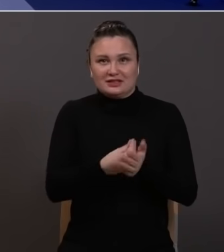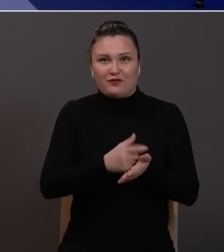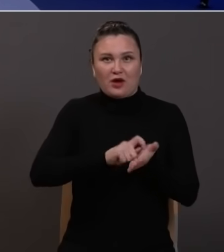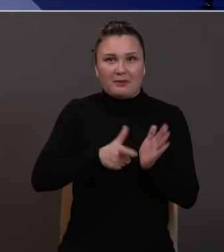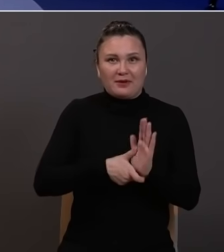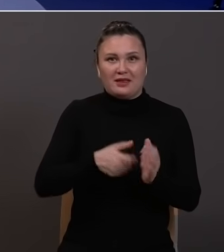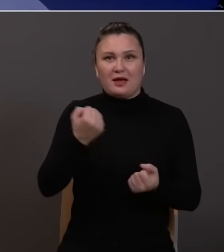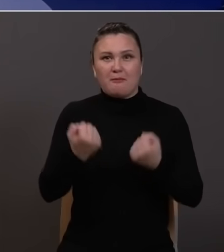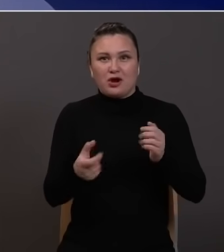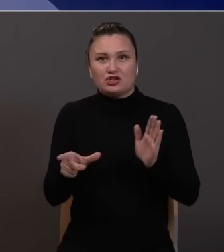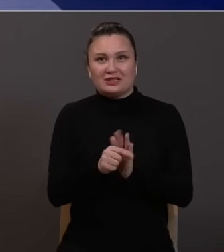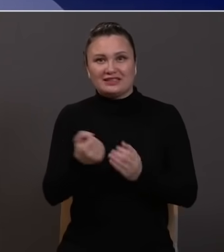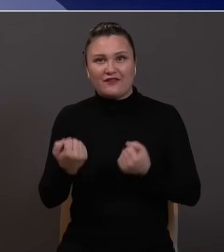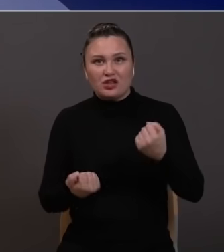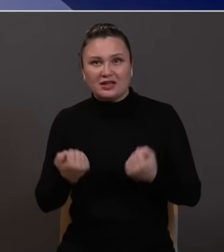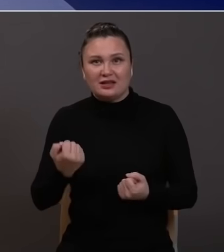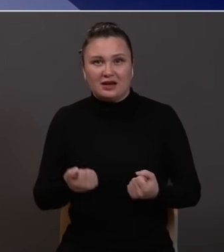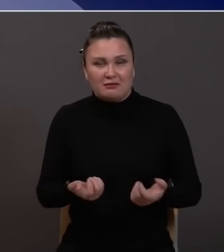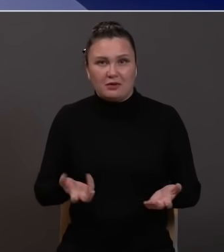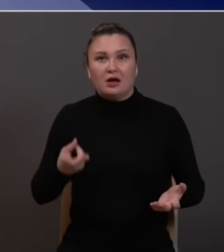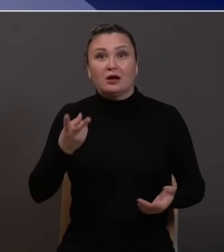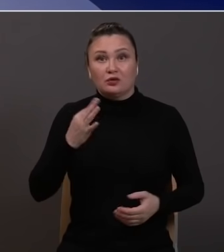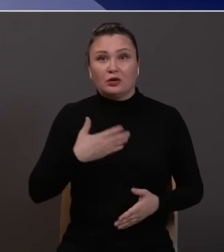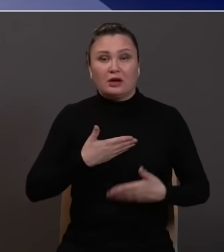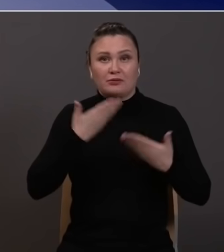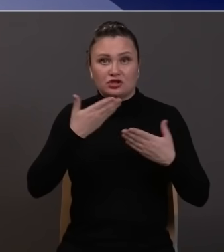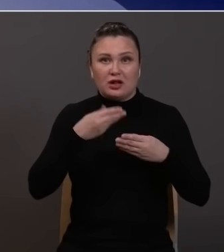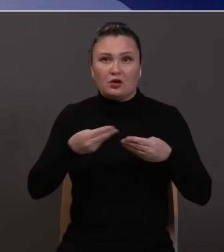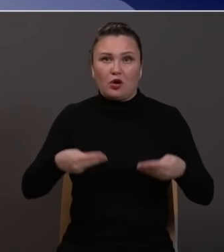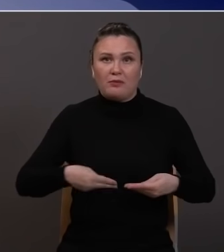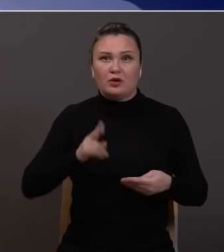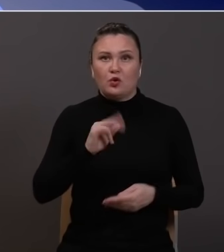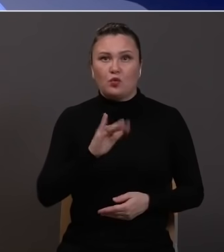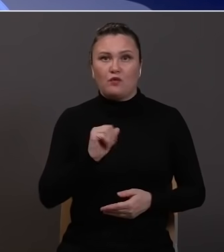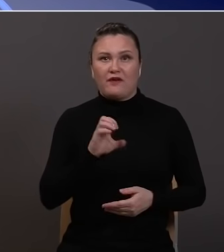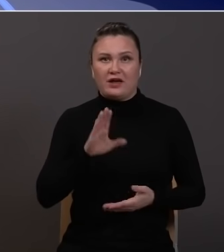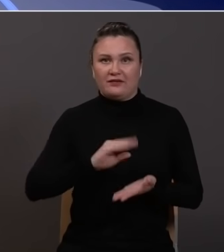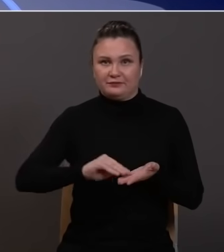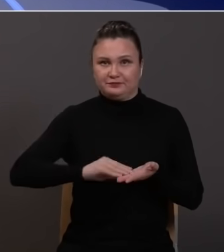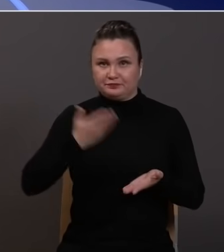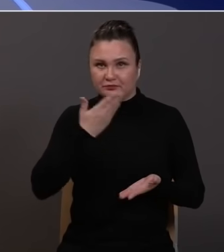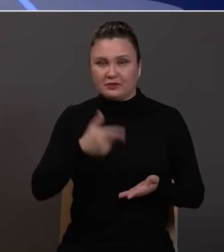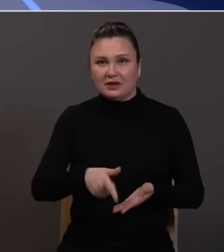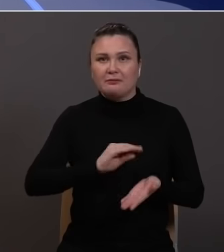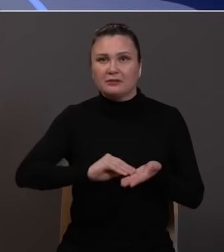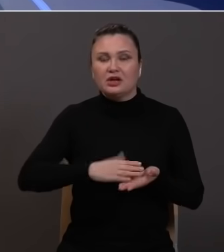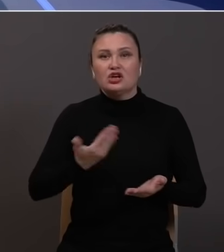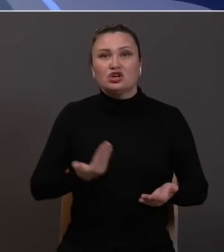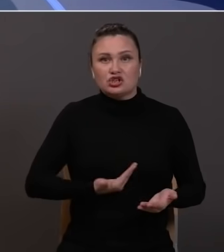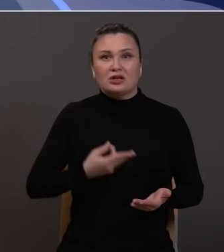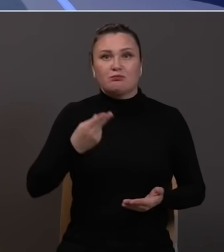ну, это было вообще что-то с чем-то. Но я прочитал роман Куваева, и там были очень интересные слова, что жить по